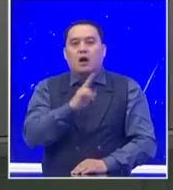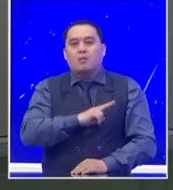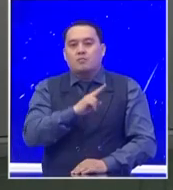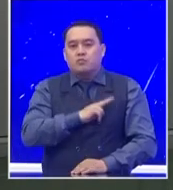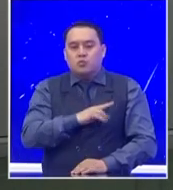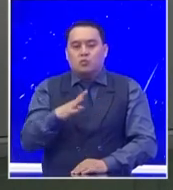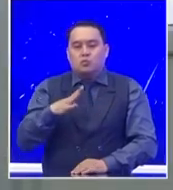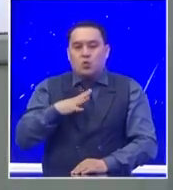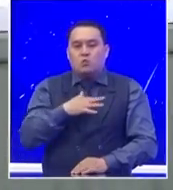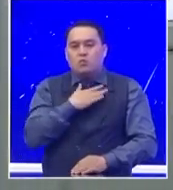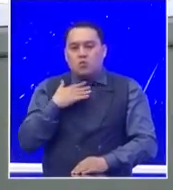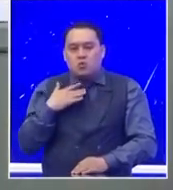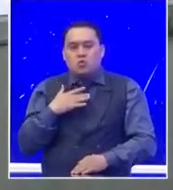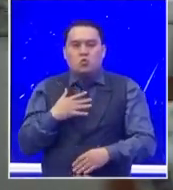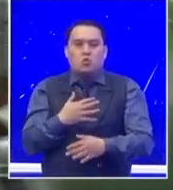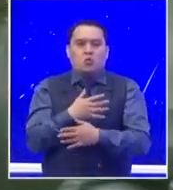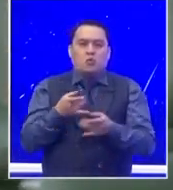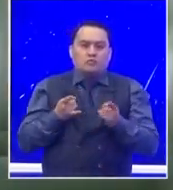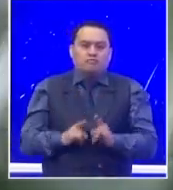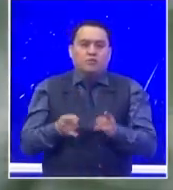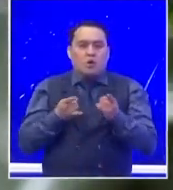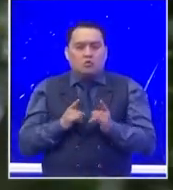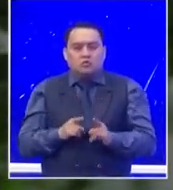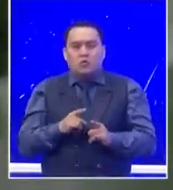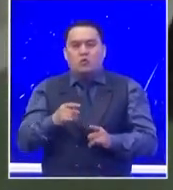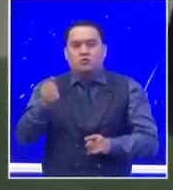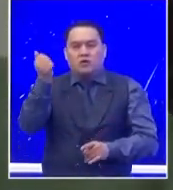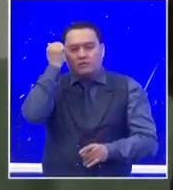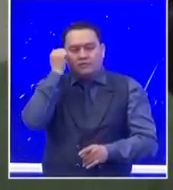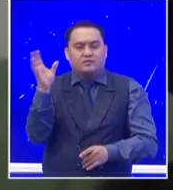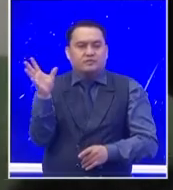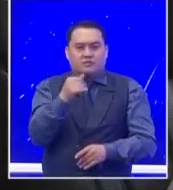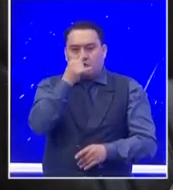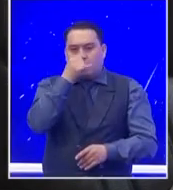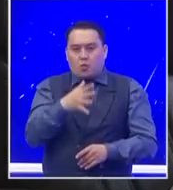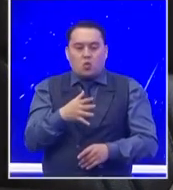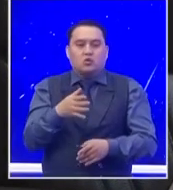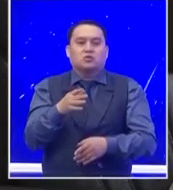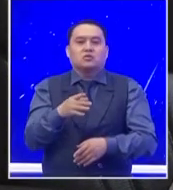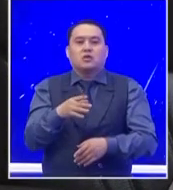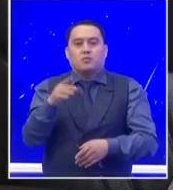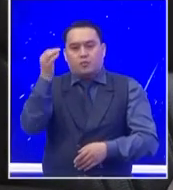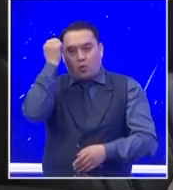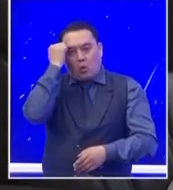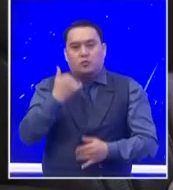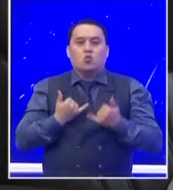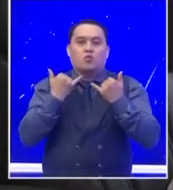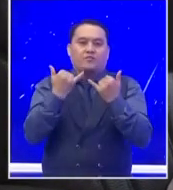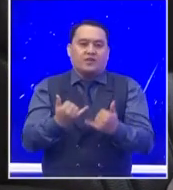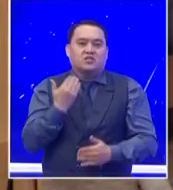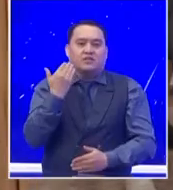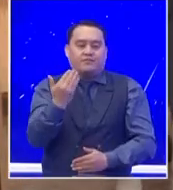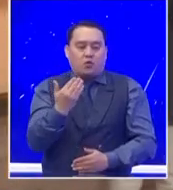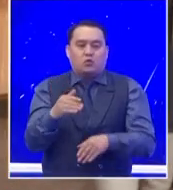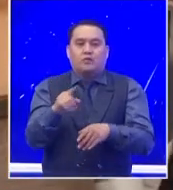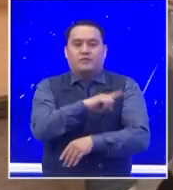Айгуль Амангельды приняла несчетное количество родов. И если ей не упомнить имена всех роженец, то многие жительницы края помнят и уважают своего